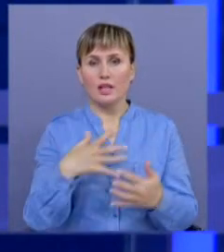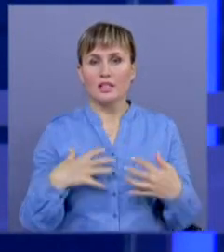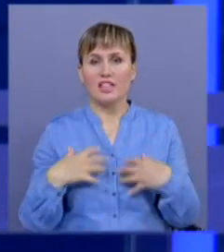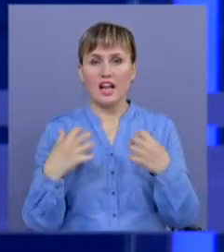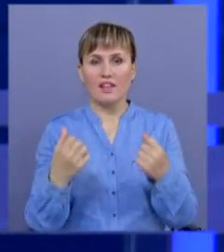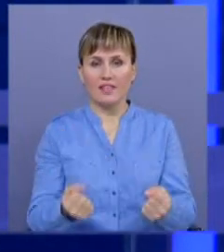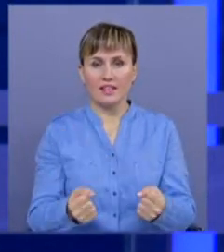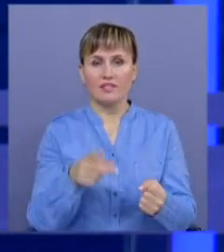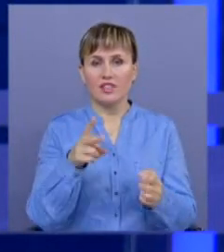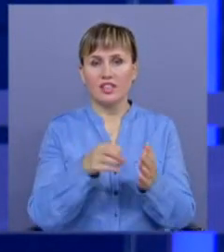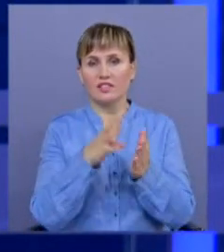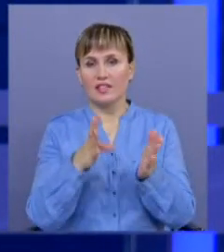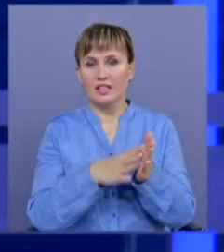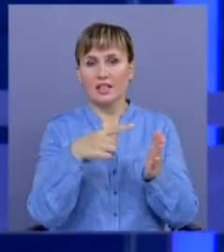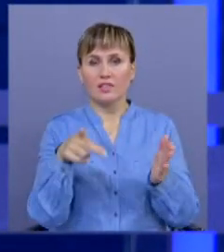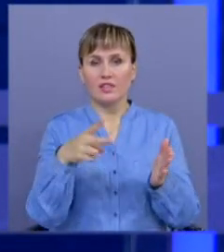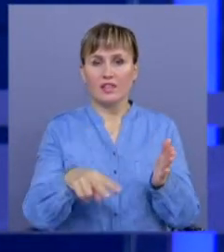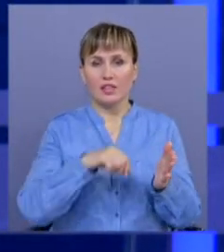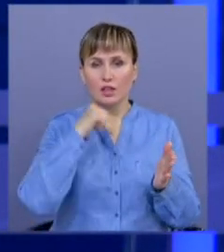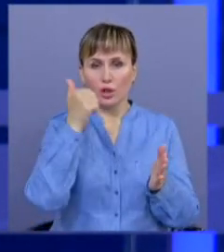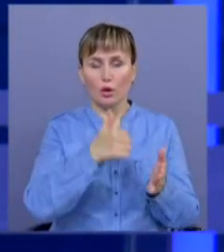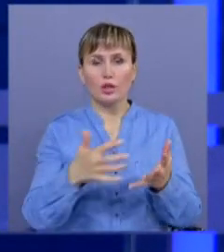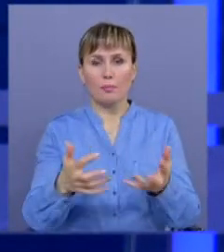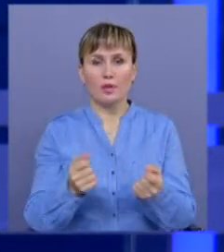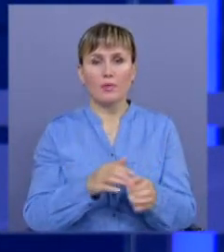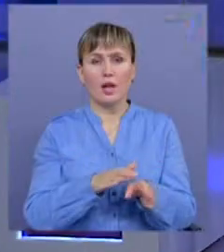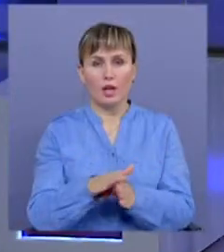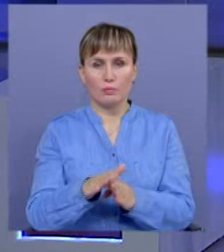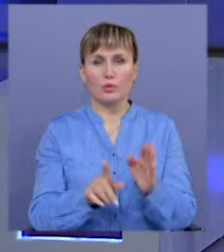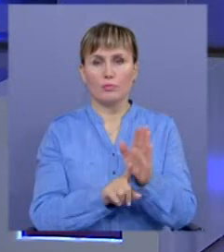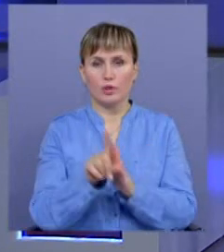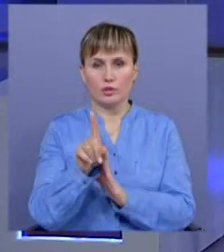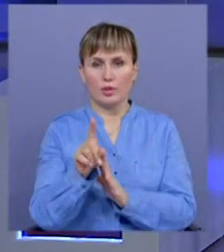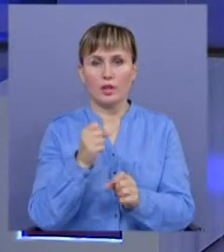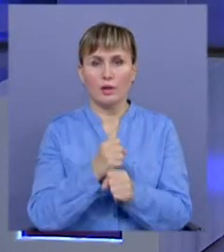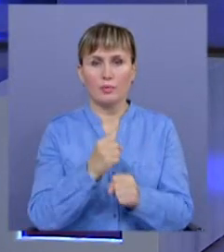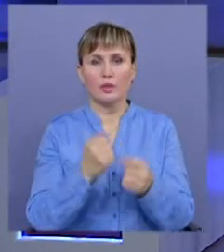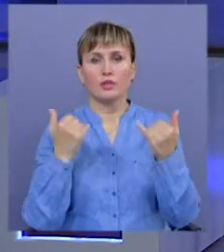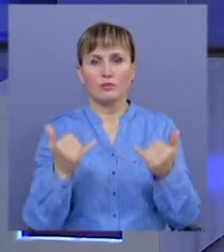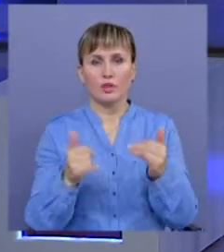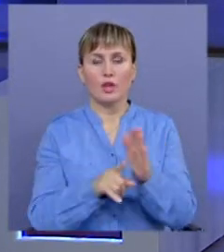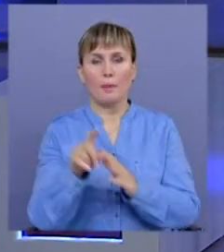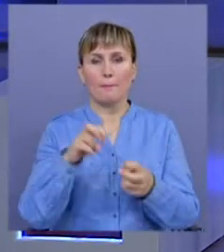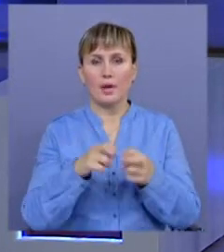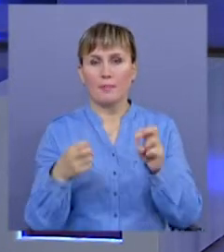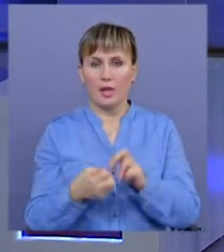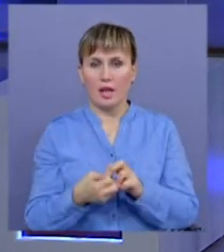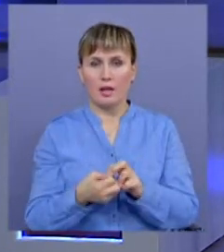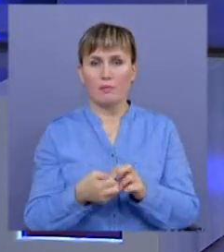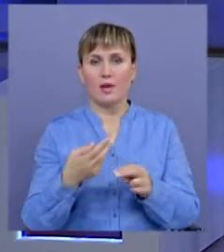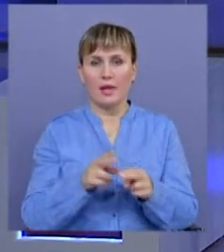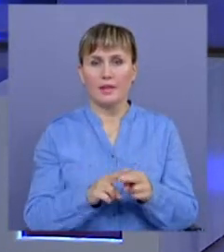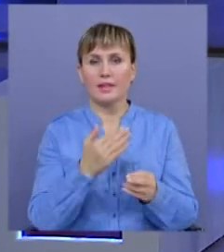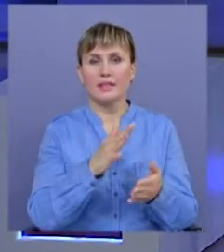на 2019-2020 годы принят. К реализации уже приступили. На сегодня наиболее проблемная часть медпунктов – это